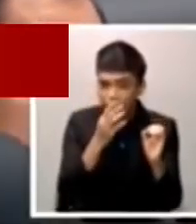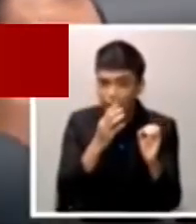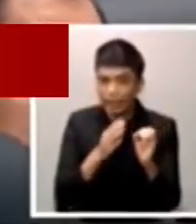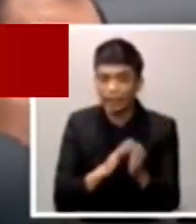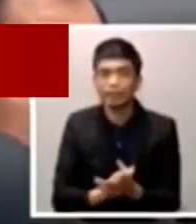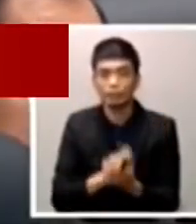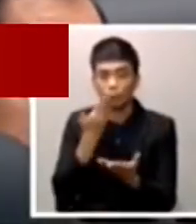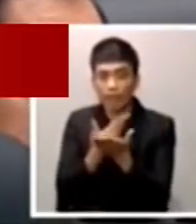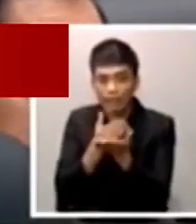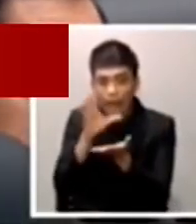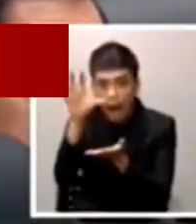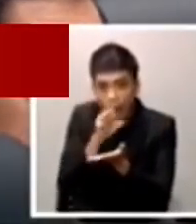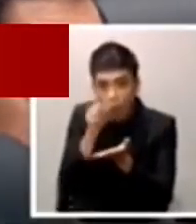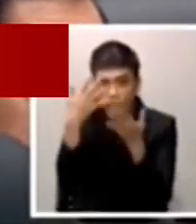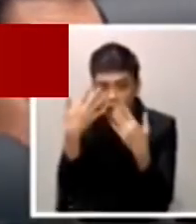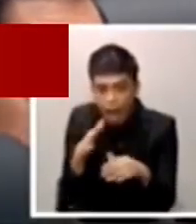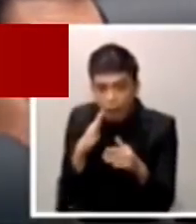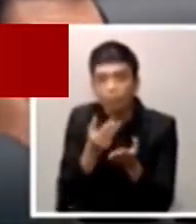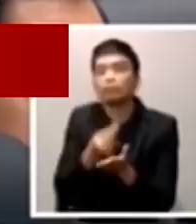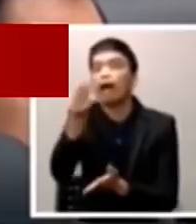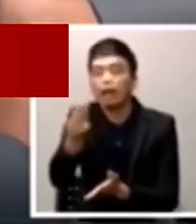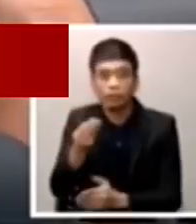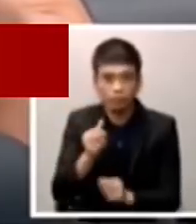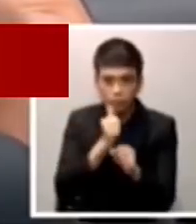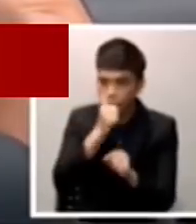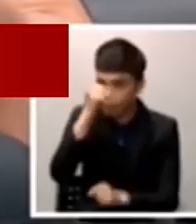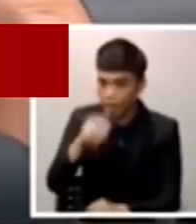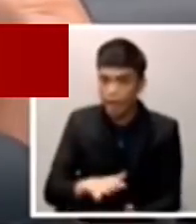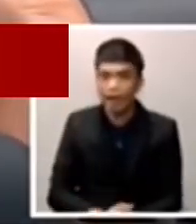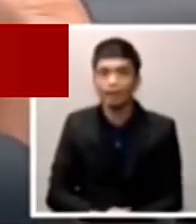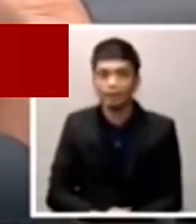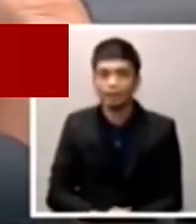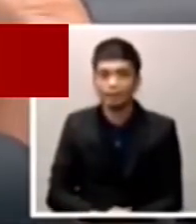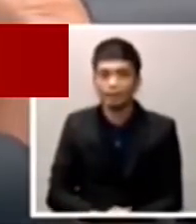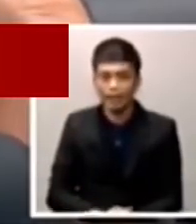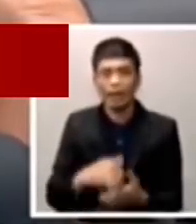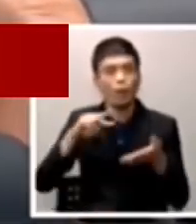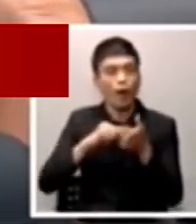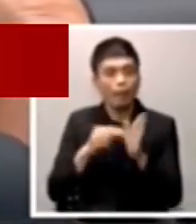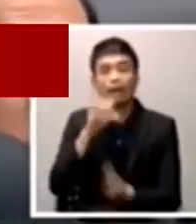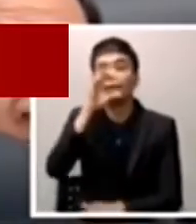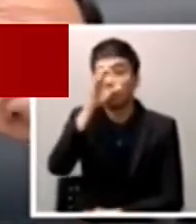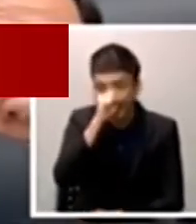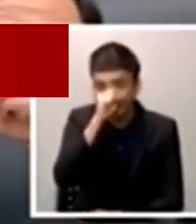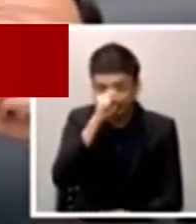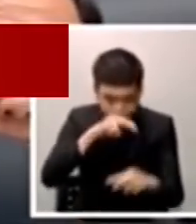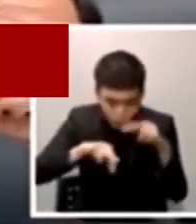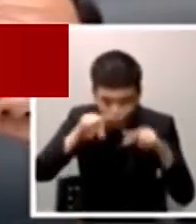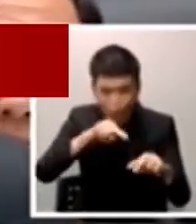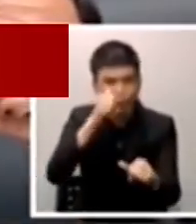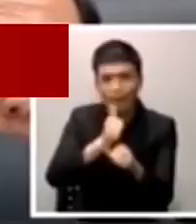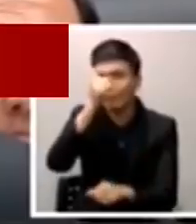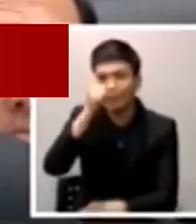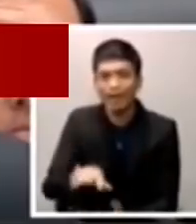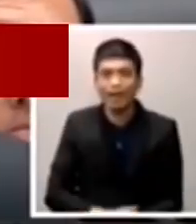ข้าวปากช้างแล้วจะดึงคืนมาได้หรือให้ไปแล้วเนี่ยโดยไม่มีการตรวจสอบเพราะเป็นเงินราชการลับเนี่ยครับอันนี้ก็เป็นส่วนหนึ่งนะครับ